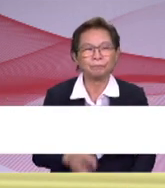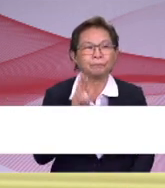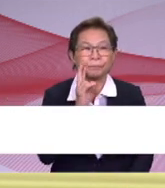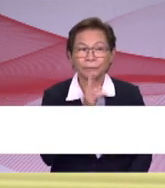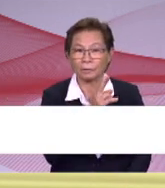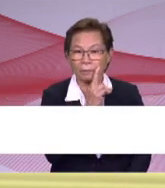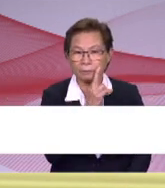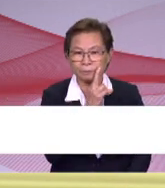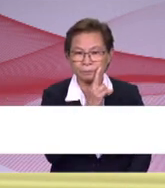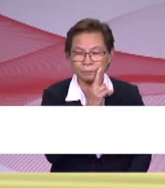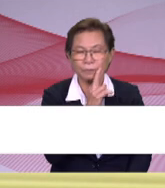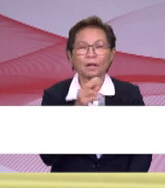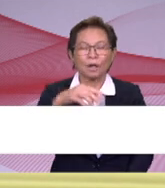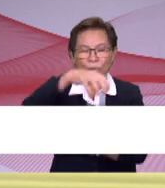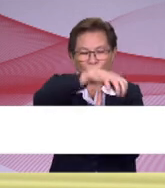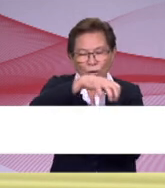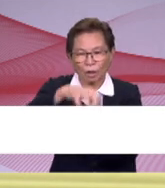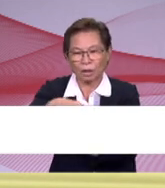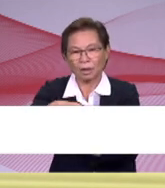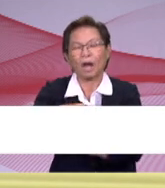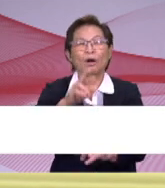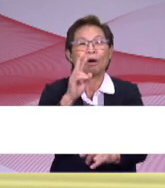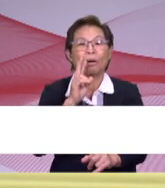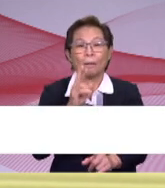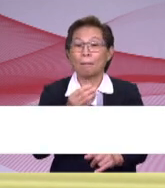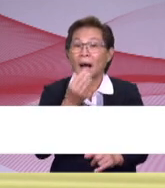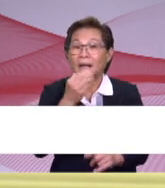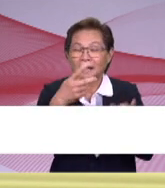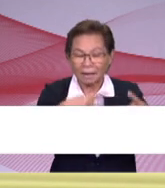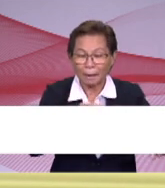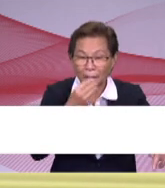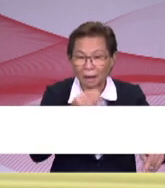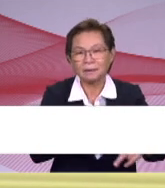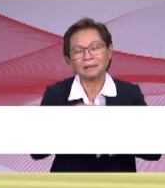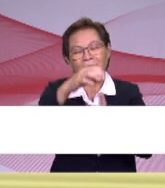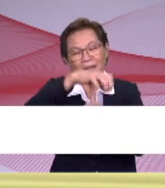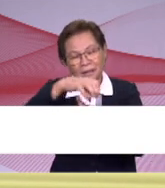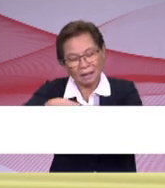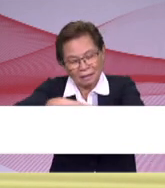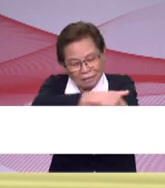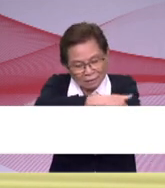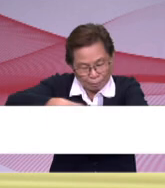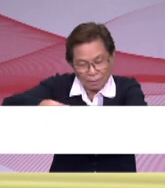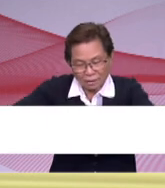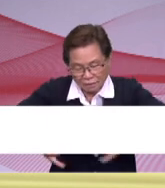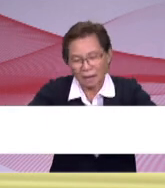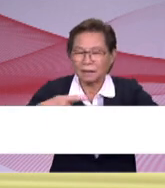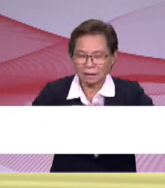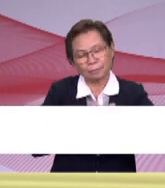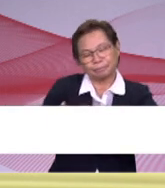Restoran, gerai-gerai serta outlet makanan, sama ada gerai di tepi jalan dan sebagainya,